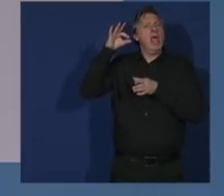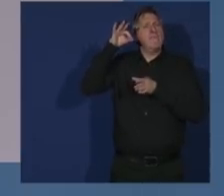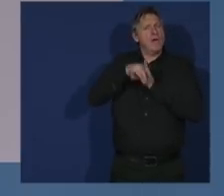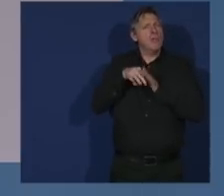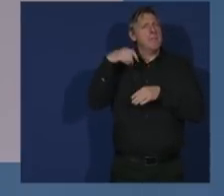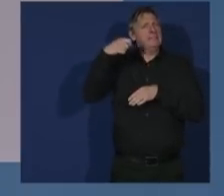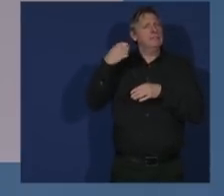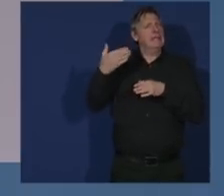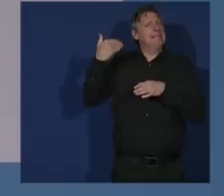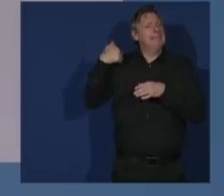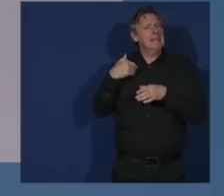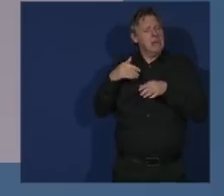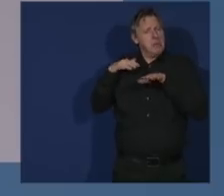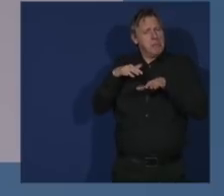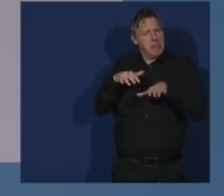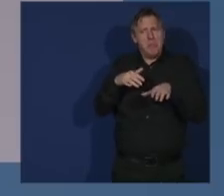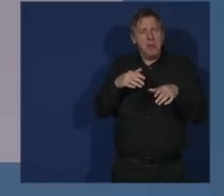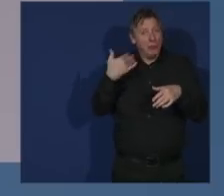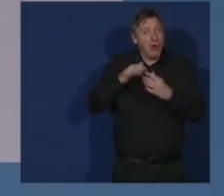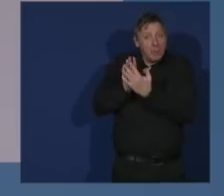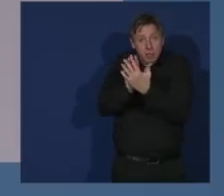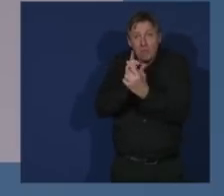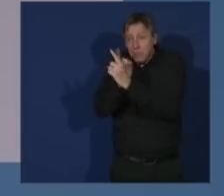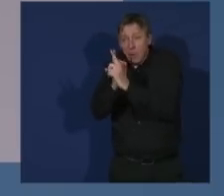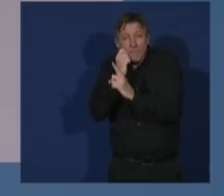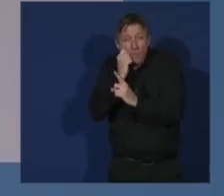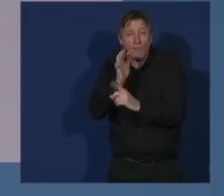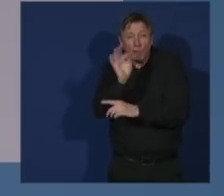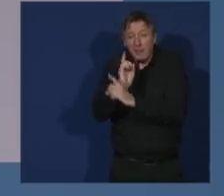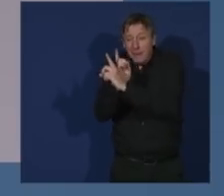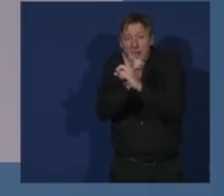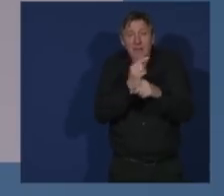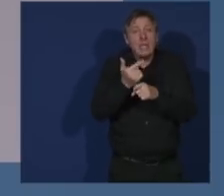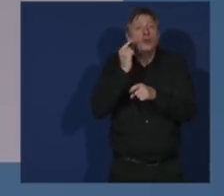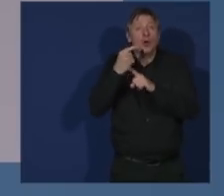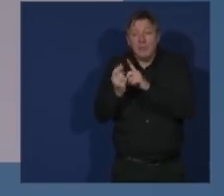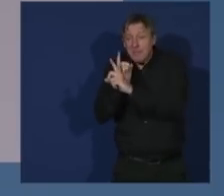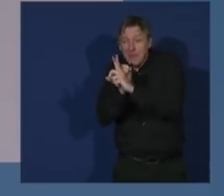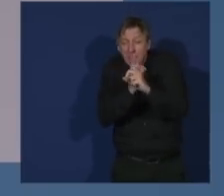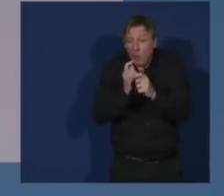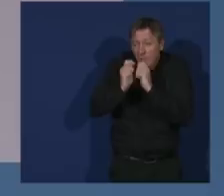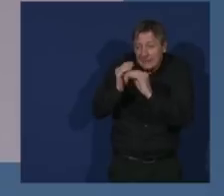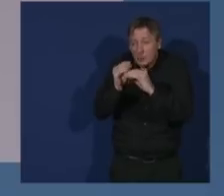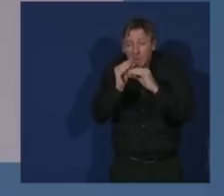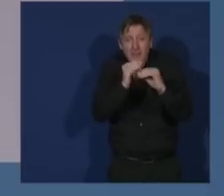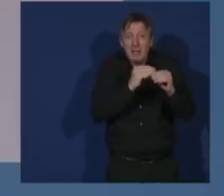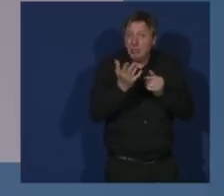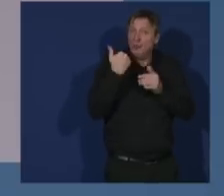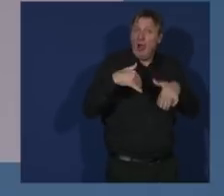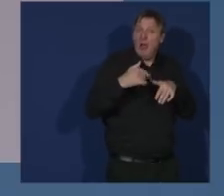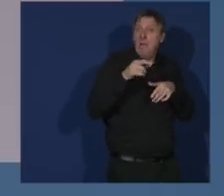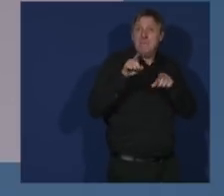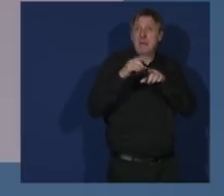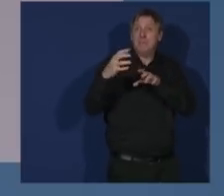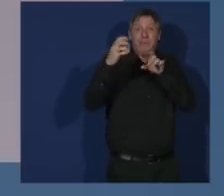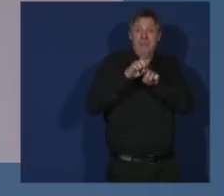jours exactement ce qui nourrissait à l'époque, c'était il y a 2 ans et demi, nos conversations. Et je crois que